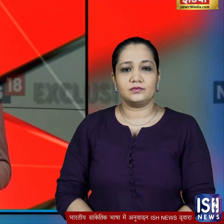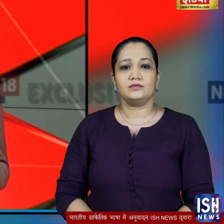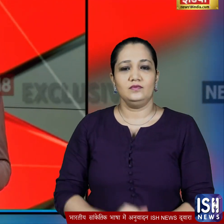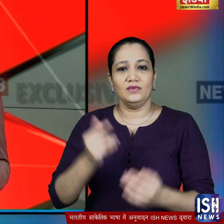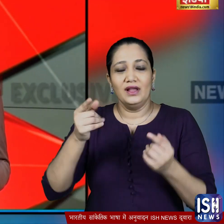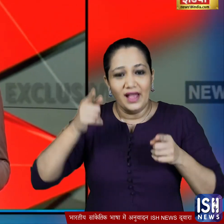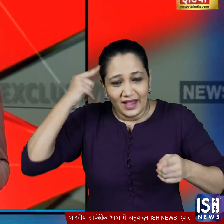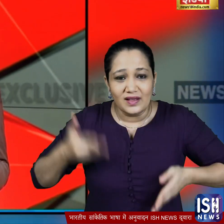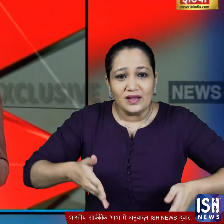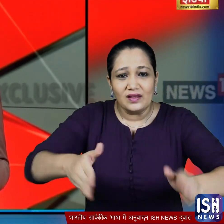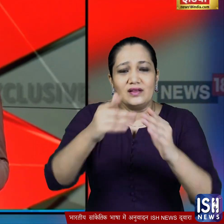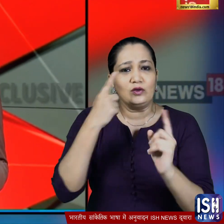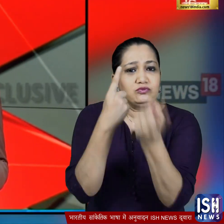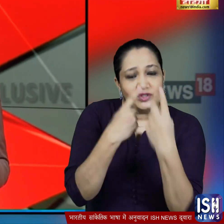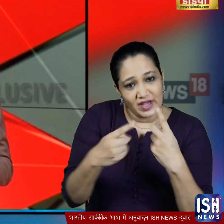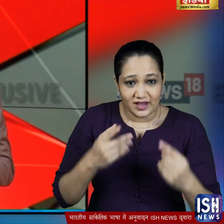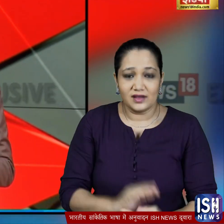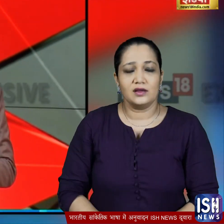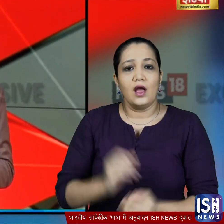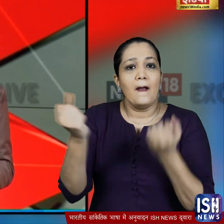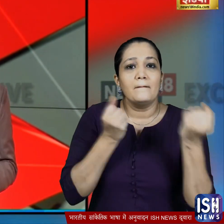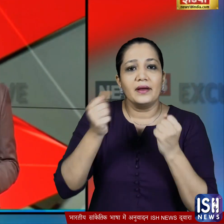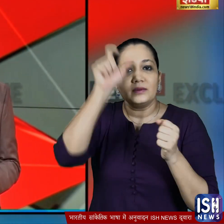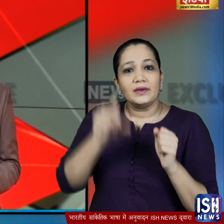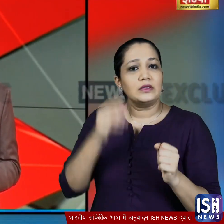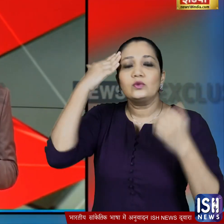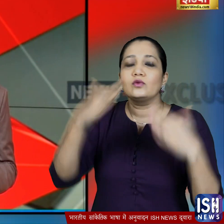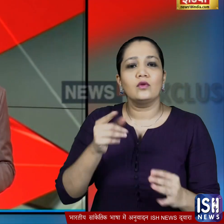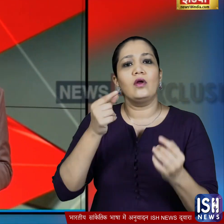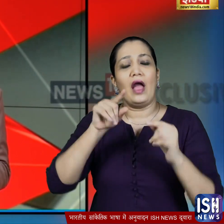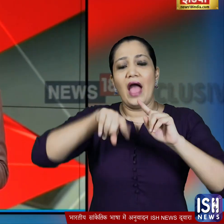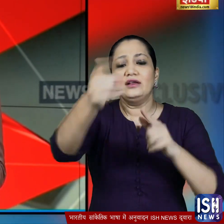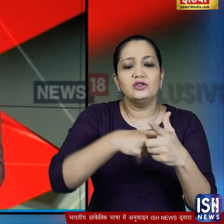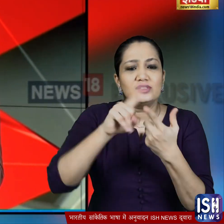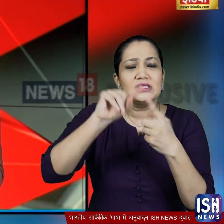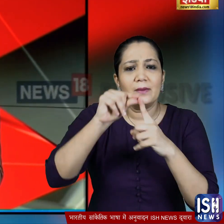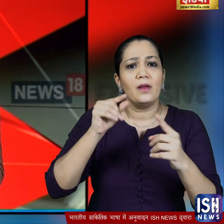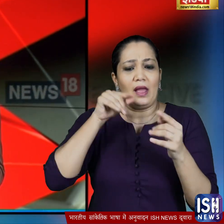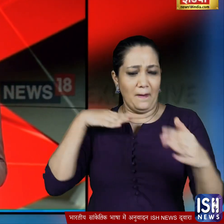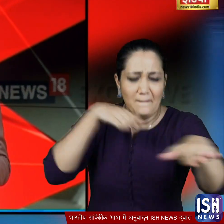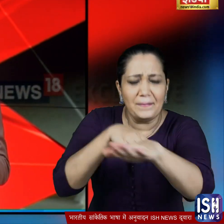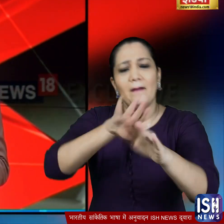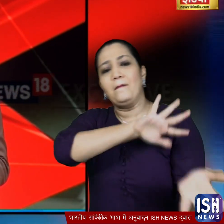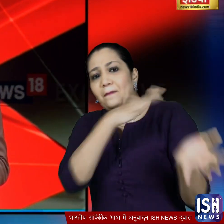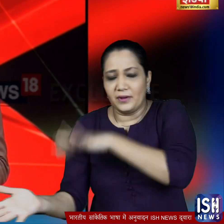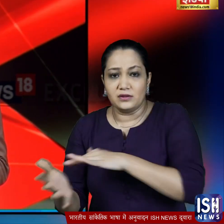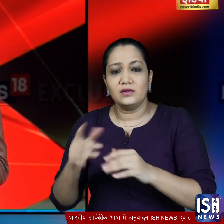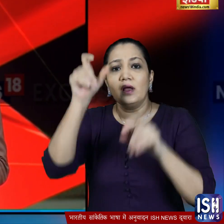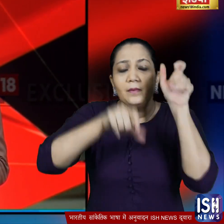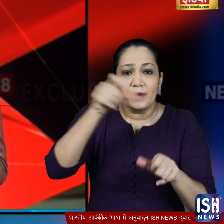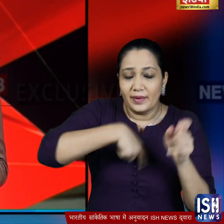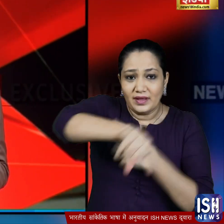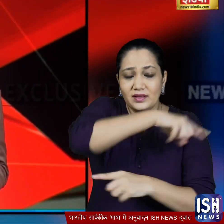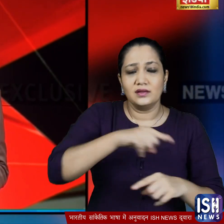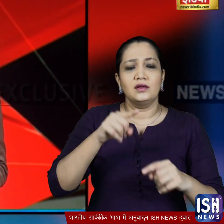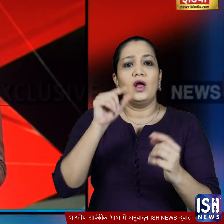बात है कि बीच सड़क पर गाड़ियों की चेकिंग की जा रही थी, जो बस के ड्राइवर को नहीं दिखी और वो आगे खड़ी एक गाड़ी से टकराकर पलट गई। हालांकि आसपास के लोगों का आरोप